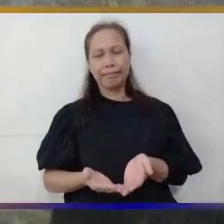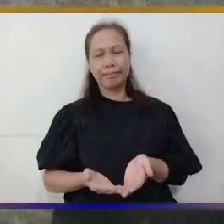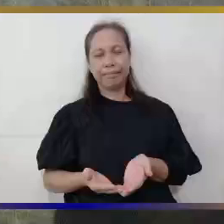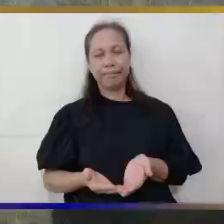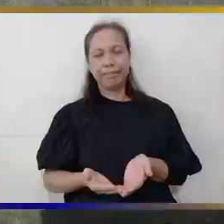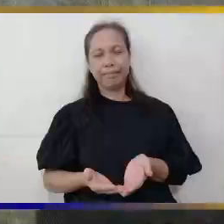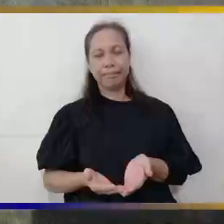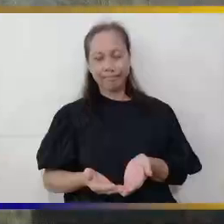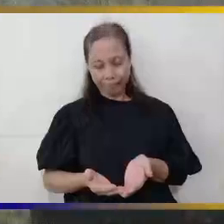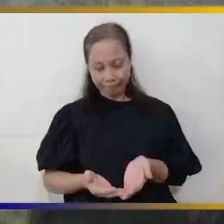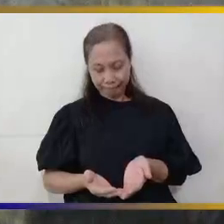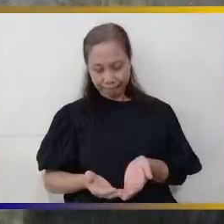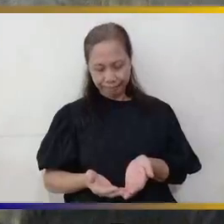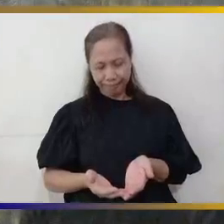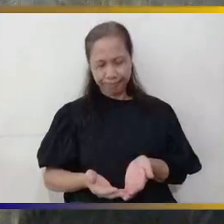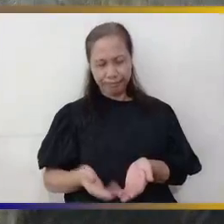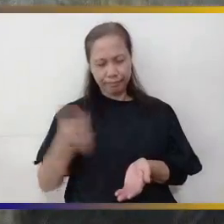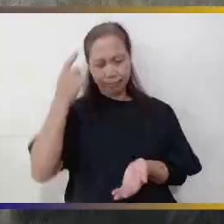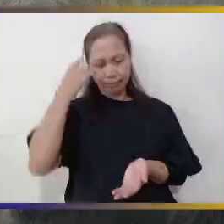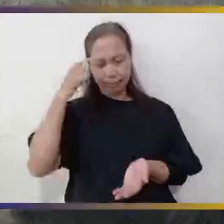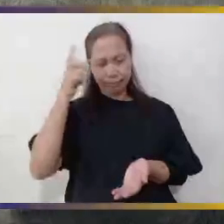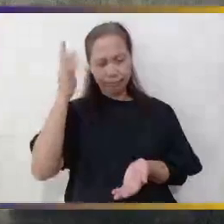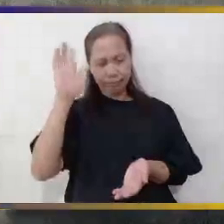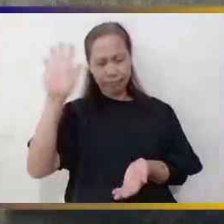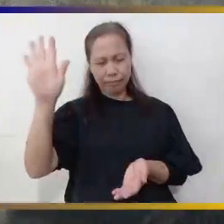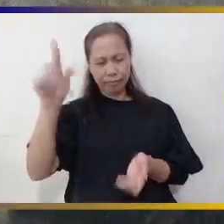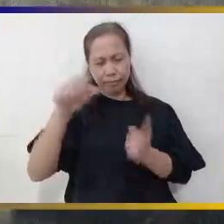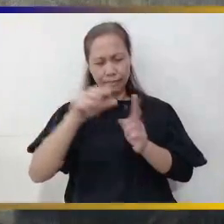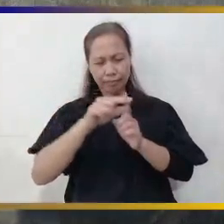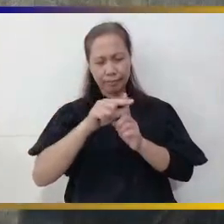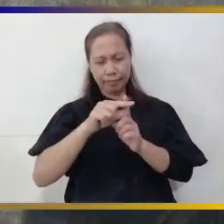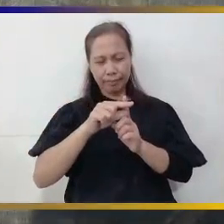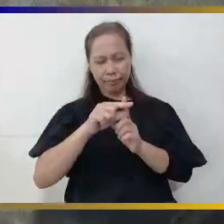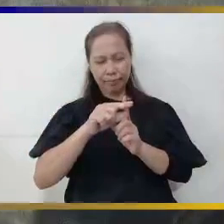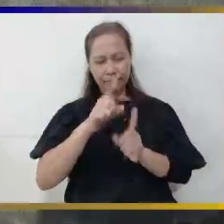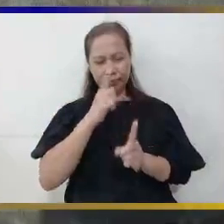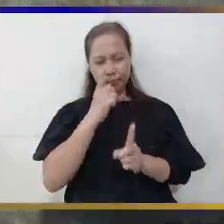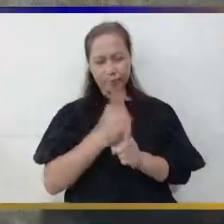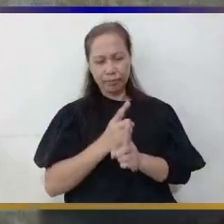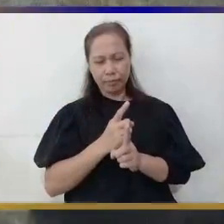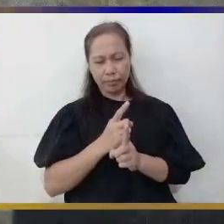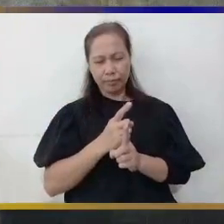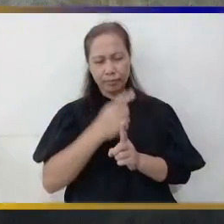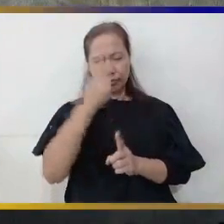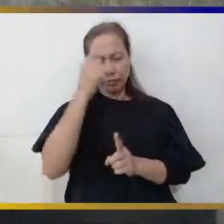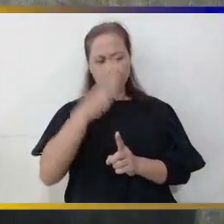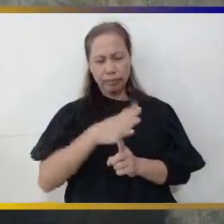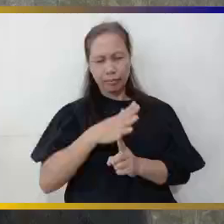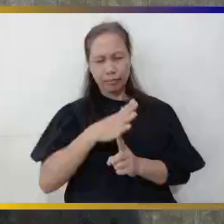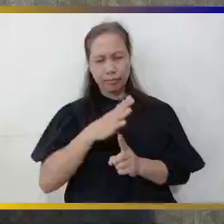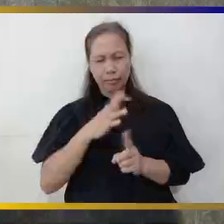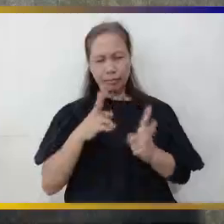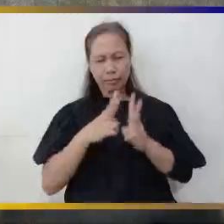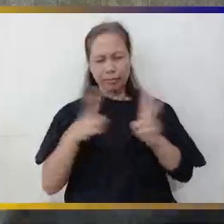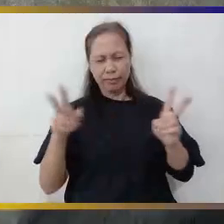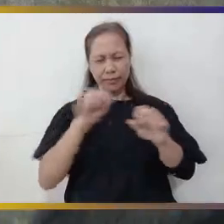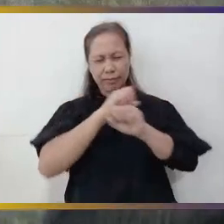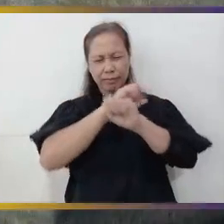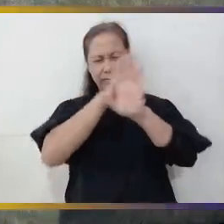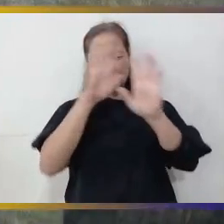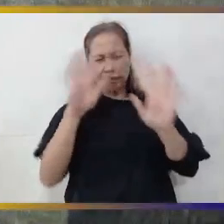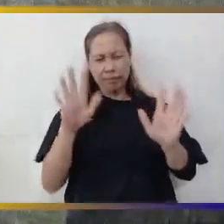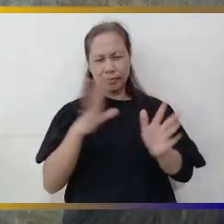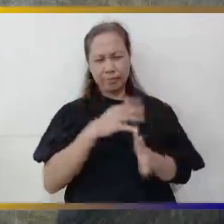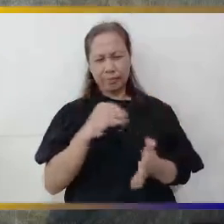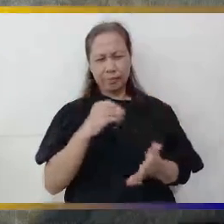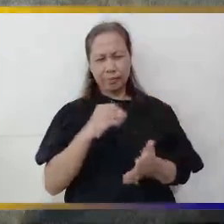po sa inyong salita Salamat Panginoon sa liwanag at naunawaan po namin